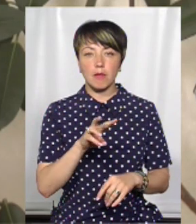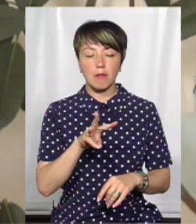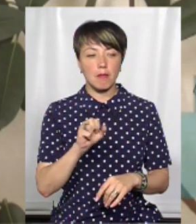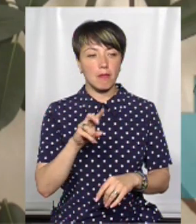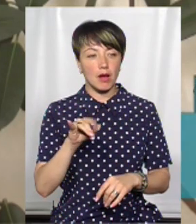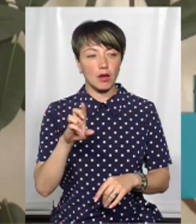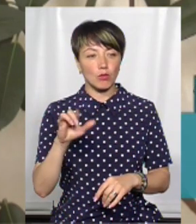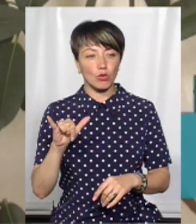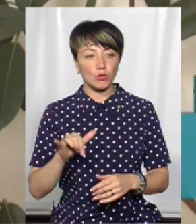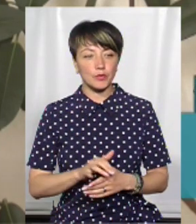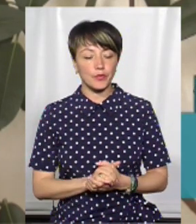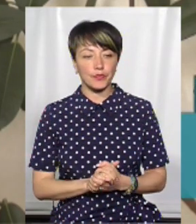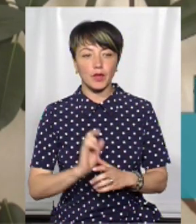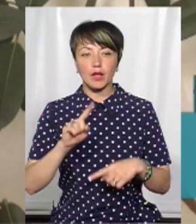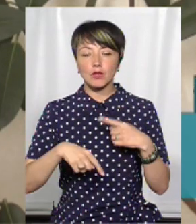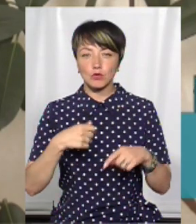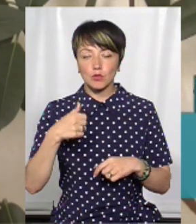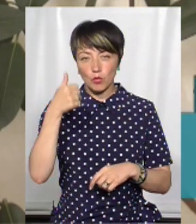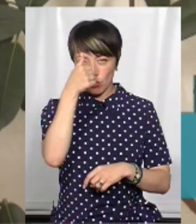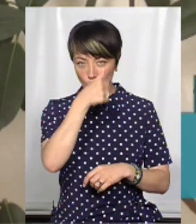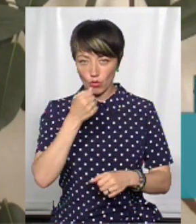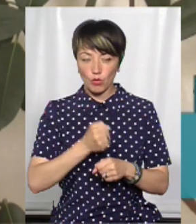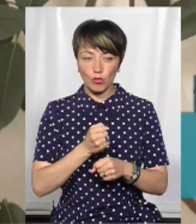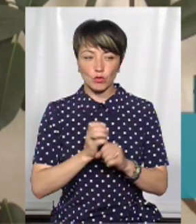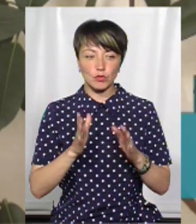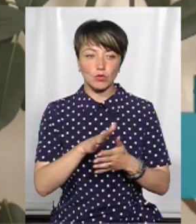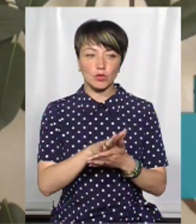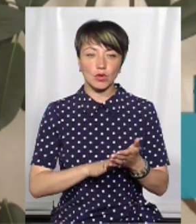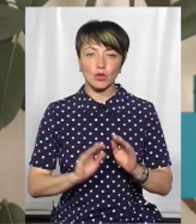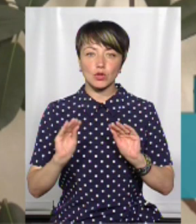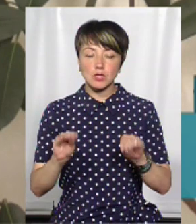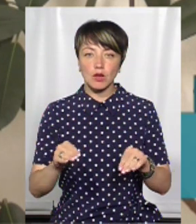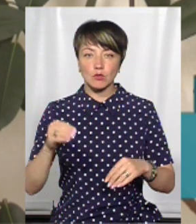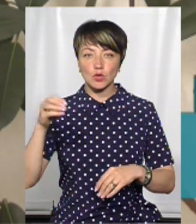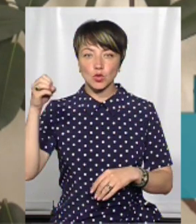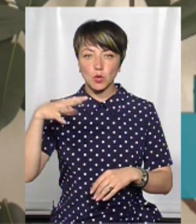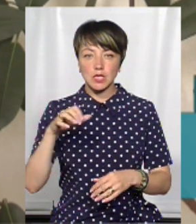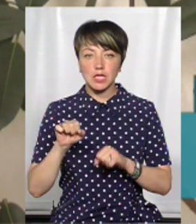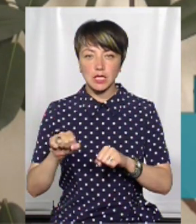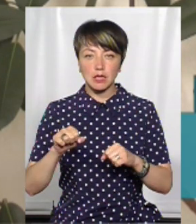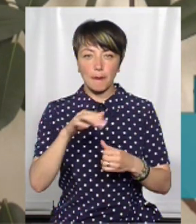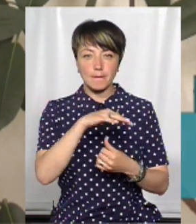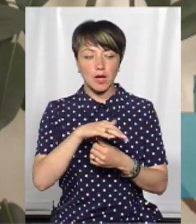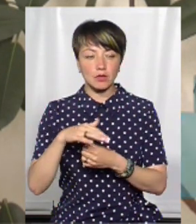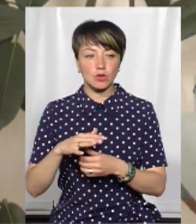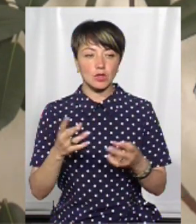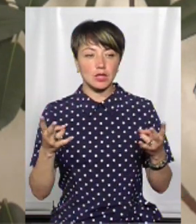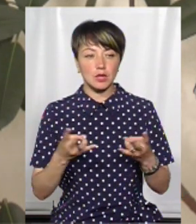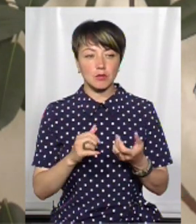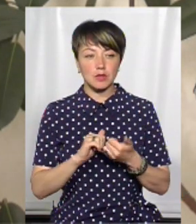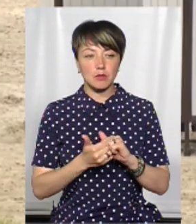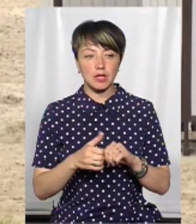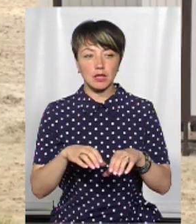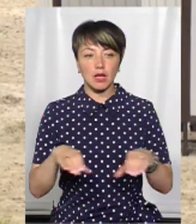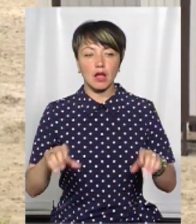Наступного року якісь роботи будуть продовжуватись. Можливо, доставимо ще сонцезахисних парасольок. Треба замінити